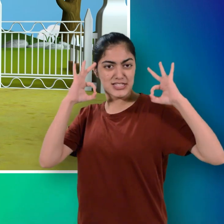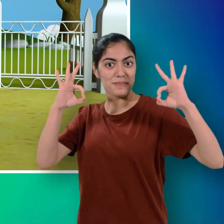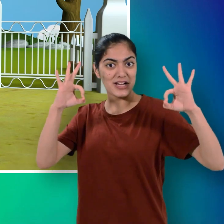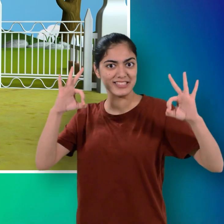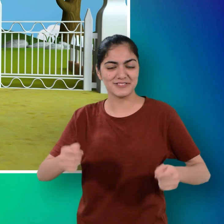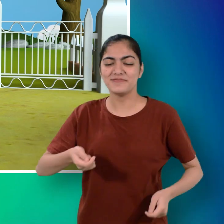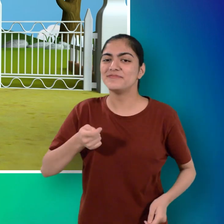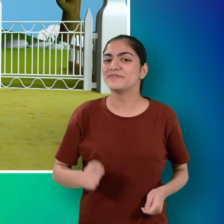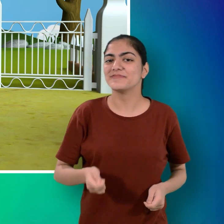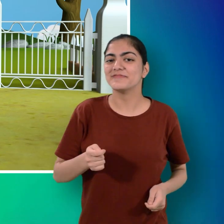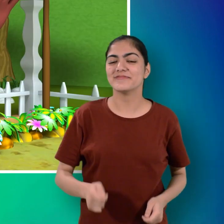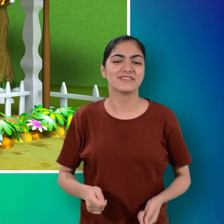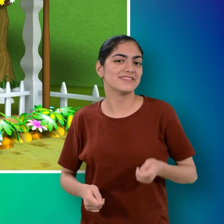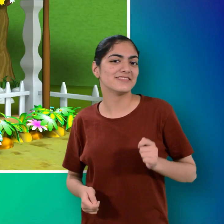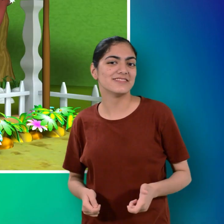पहन बहुत इतराए।